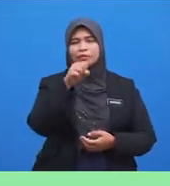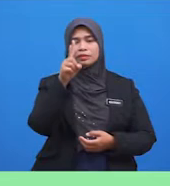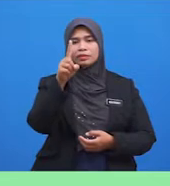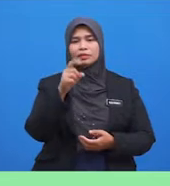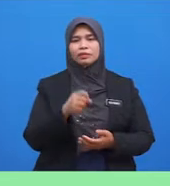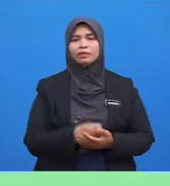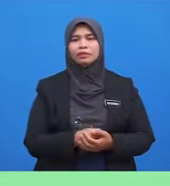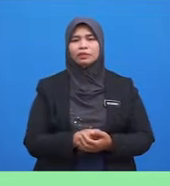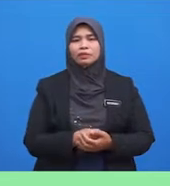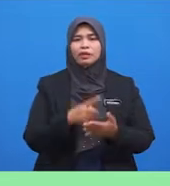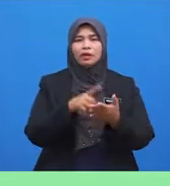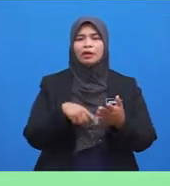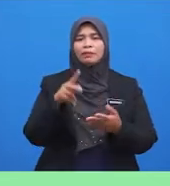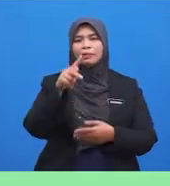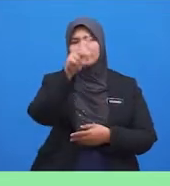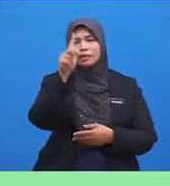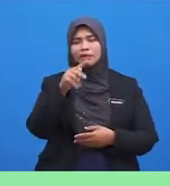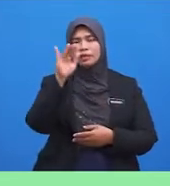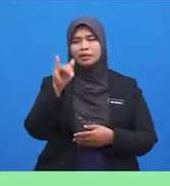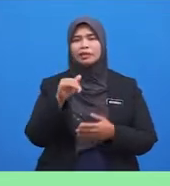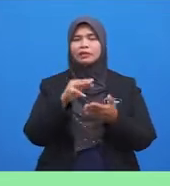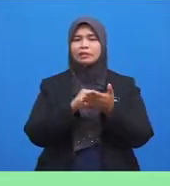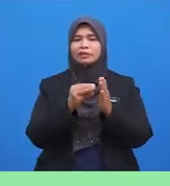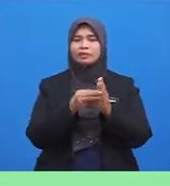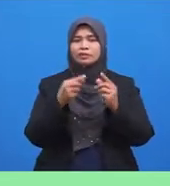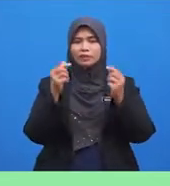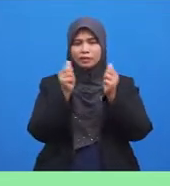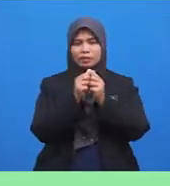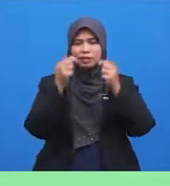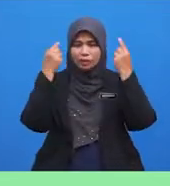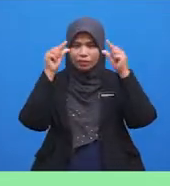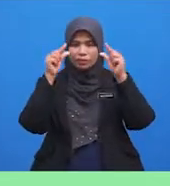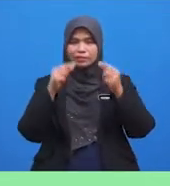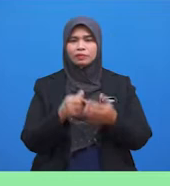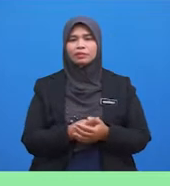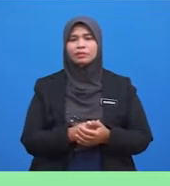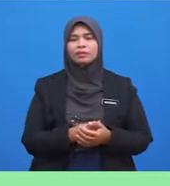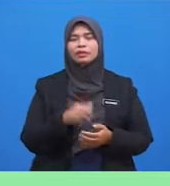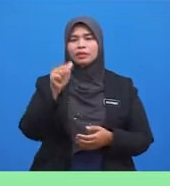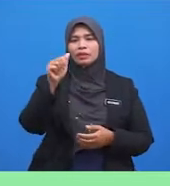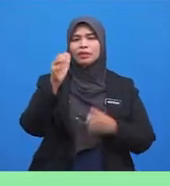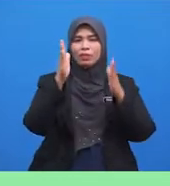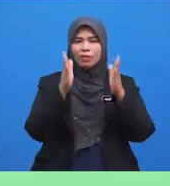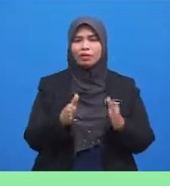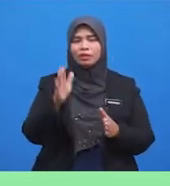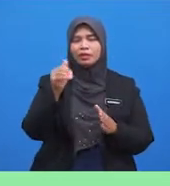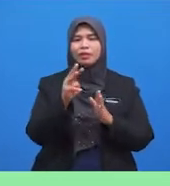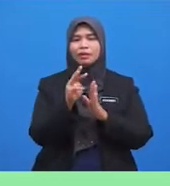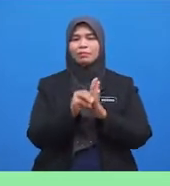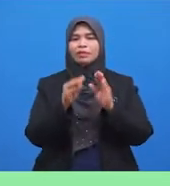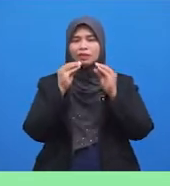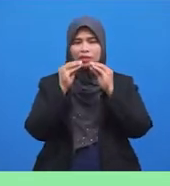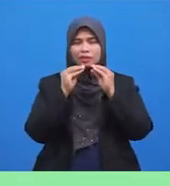pertama, apakah yang dimaksudkan dengan guru? A. Orang yang